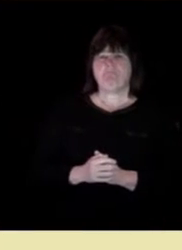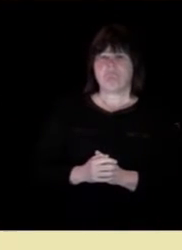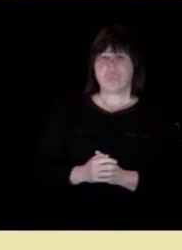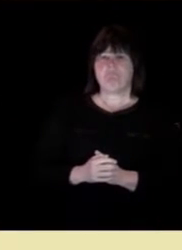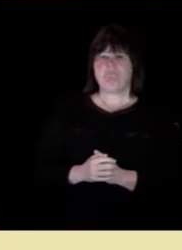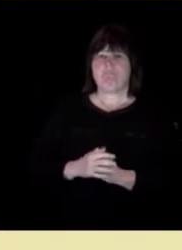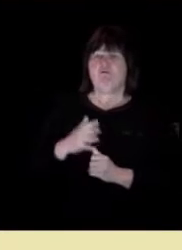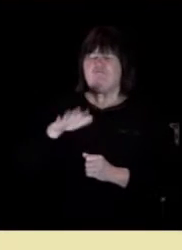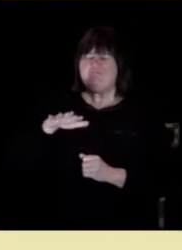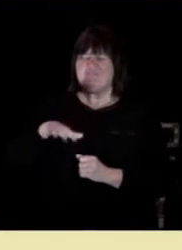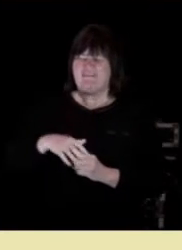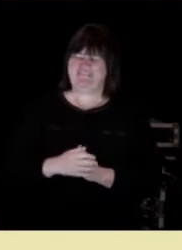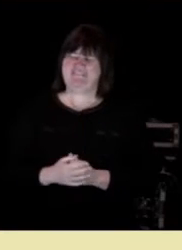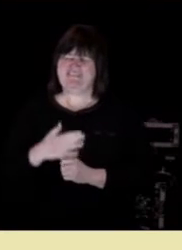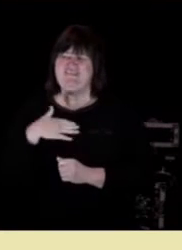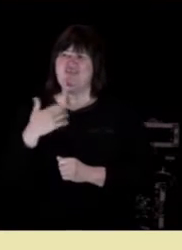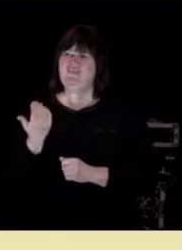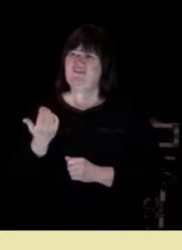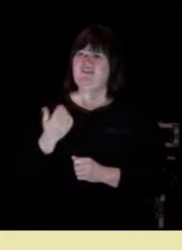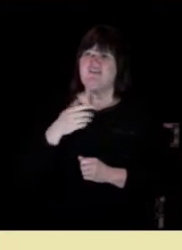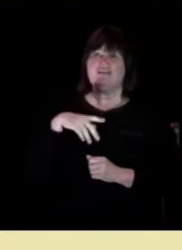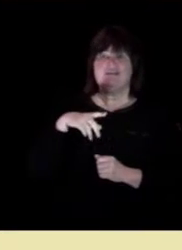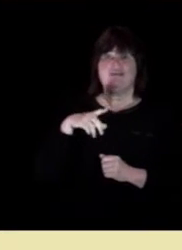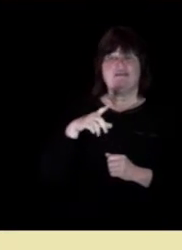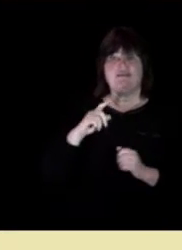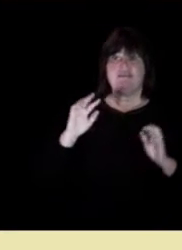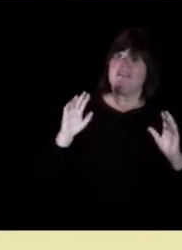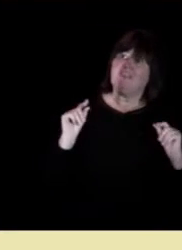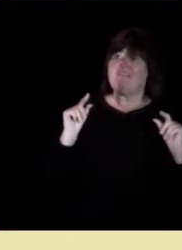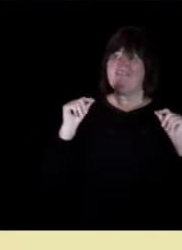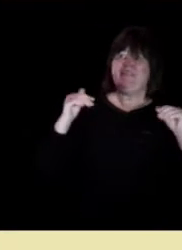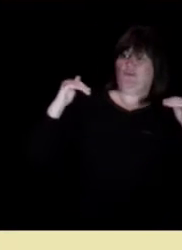Kvitter du høyt, twitter du lavt?